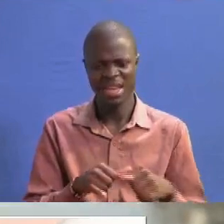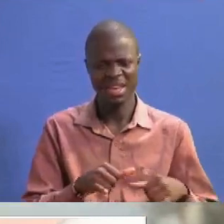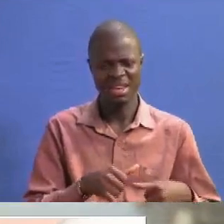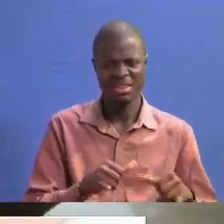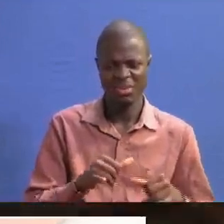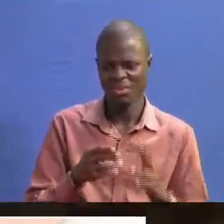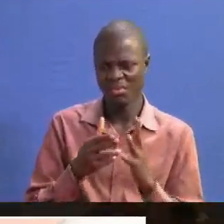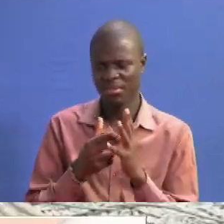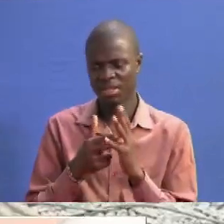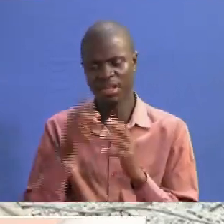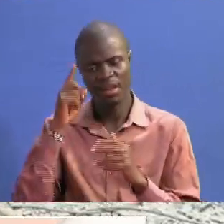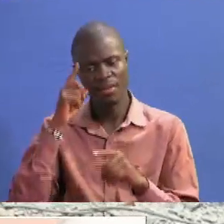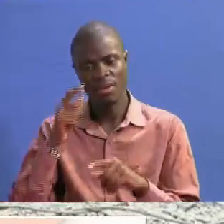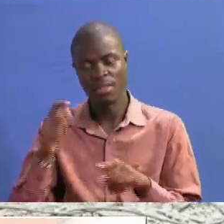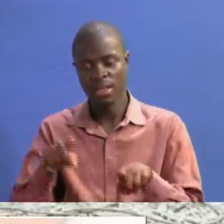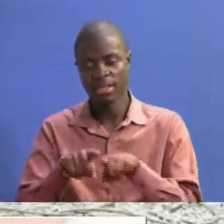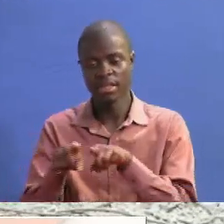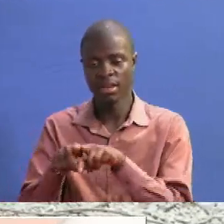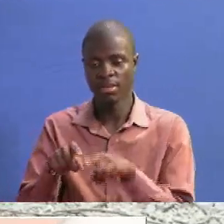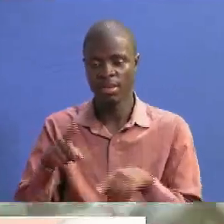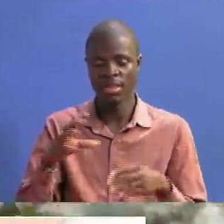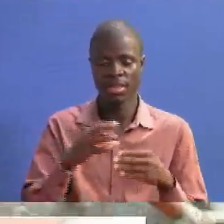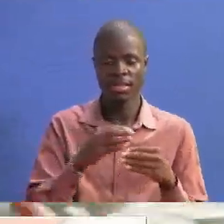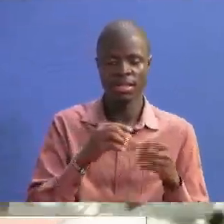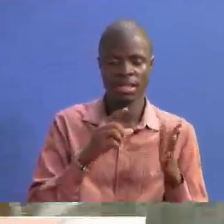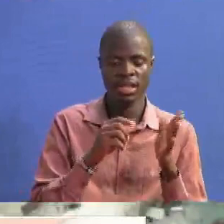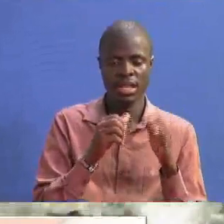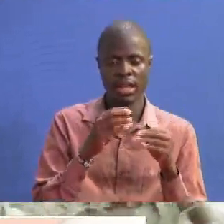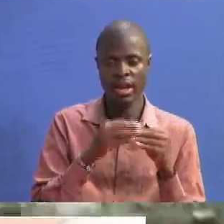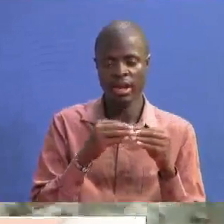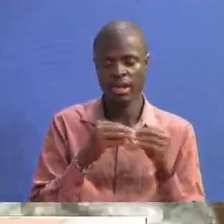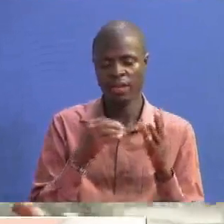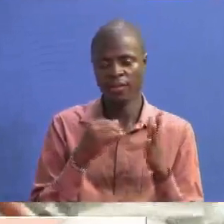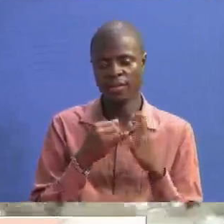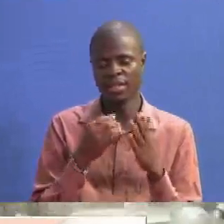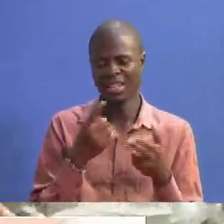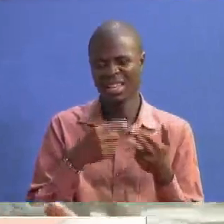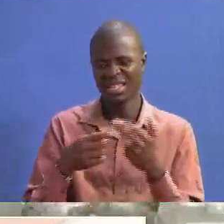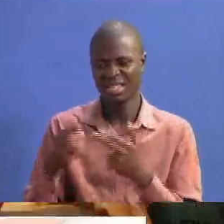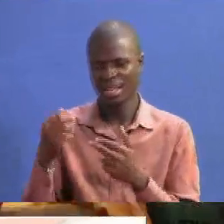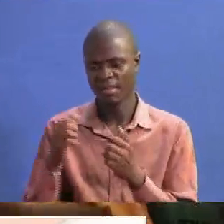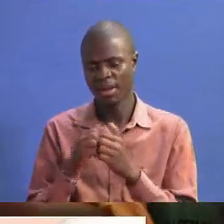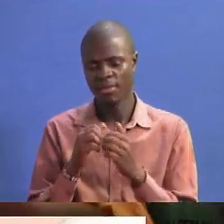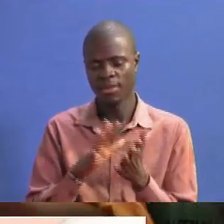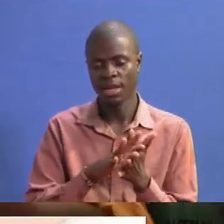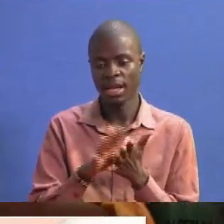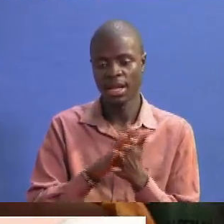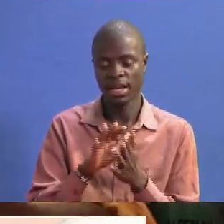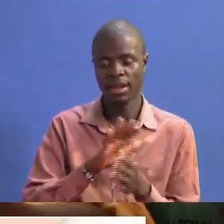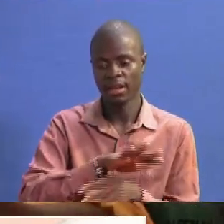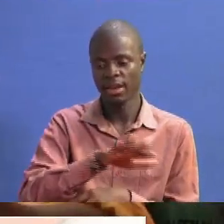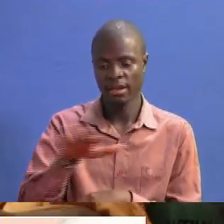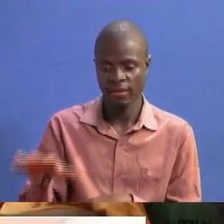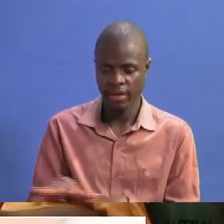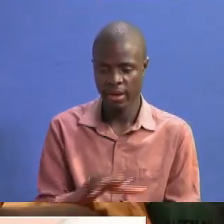wane wanaofanya kazi hapa, sanaa hii inachangia kupunguza taka ya chupa za glesi na hivyo kunadhifisha mazingira. Environment